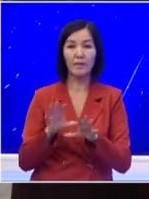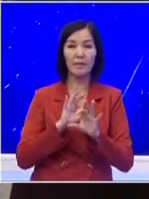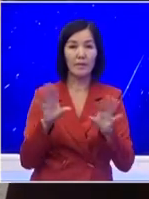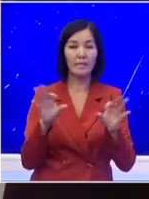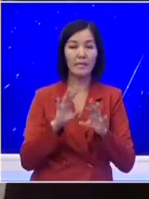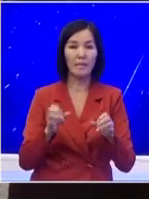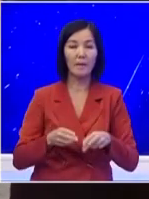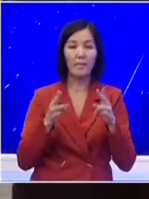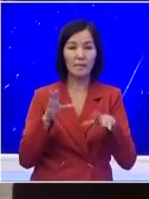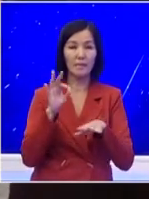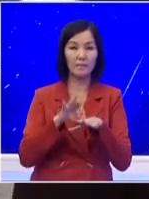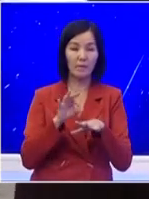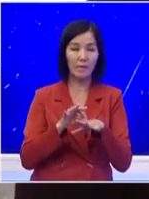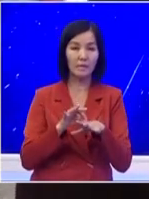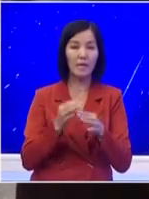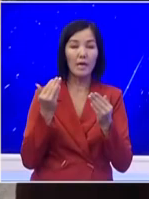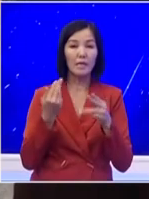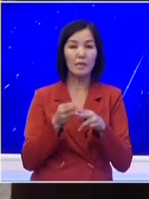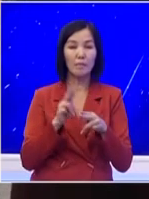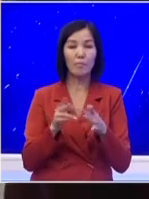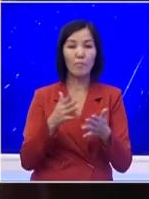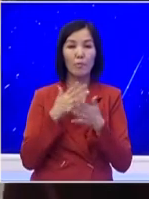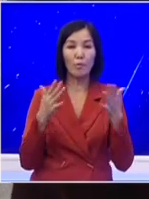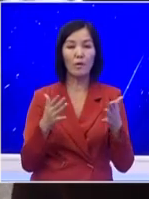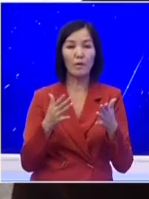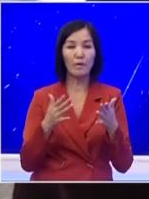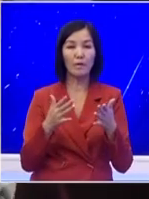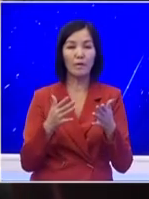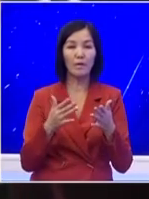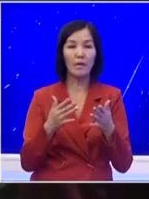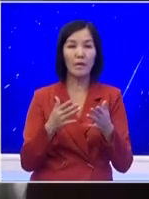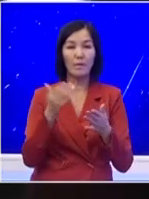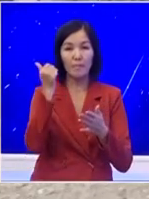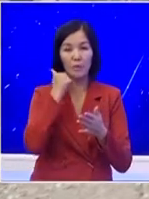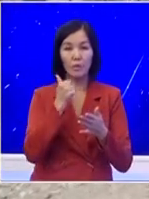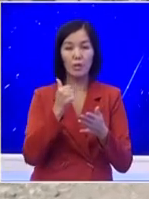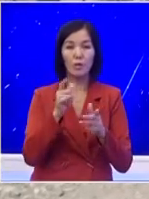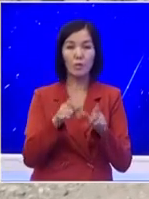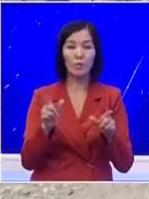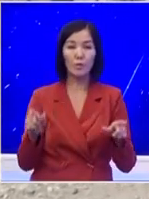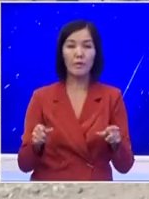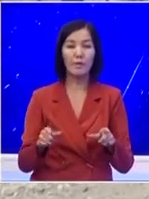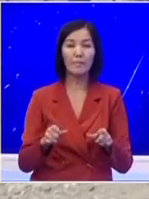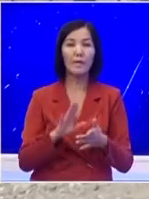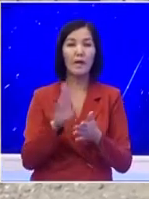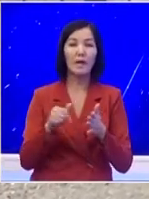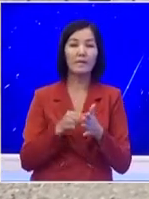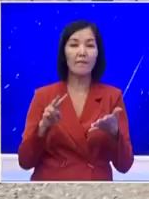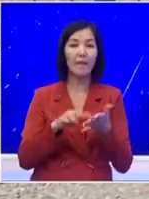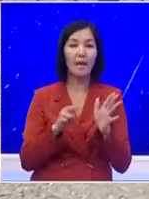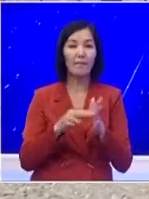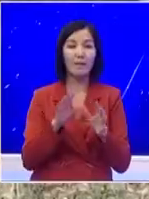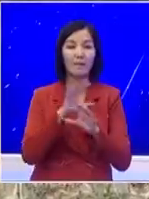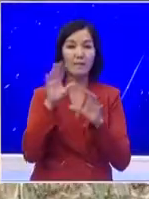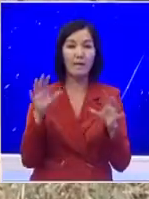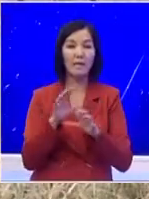всю опасность коронавирусной инфекции. Тем более, что наиболее уязвимой категорией являются пожилые люди. Однако основная задача «Жасыл-Ель» –